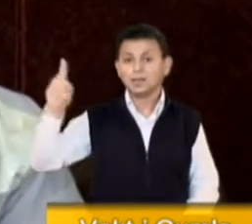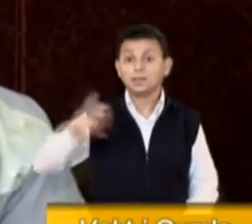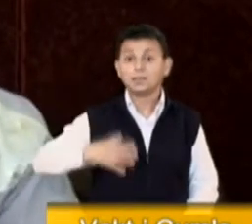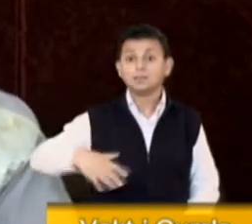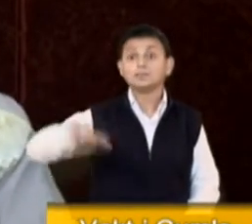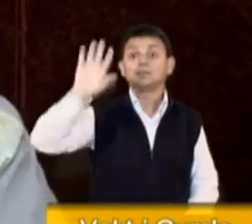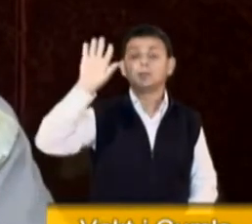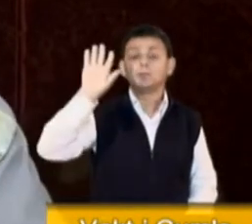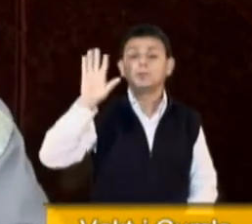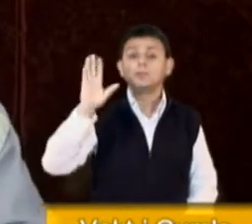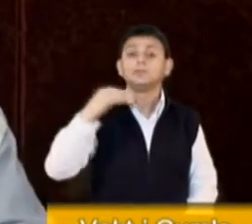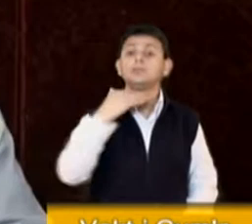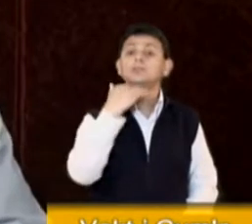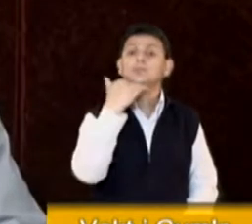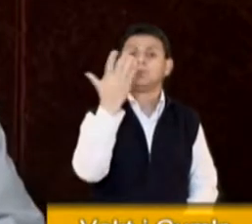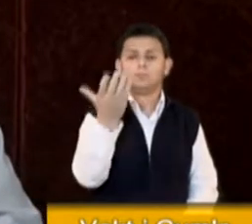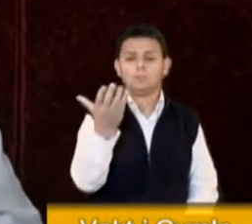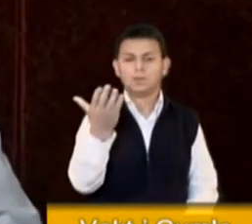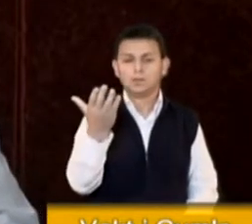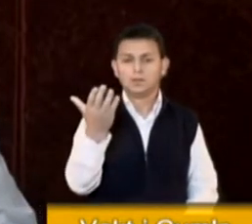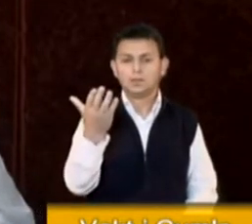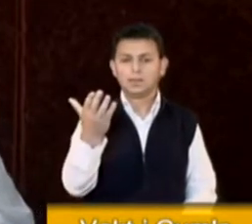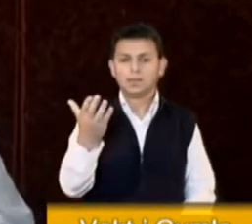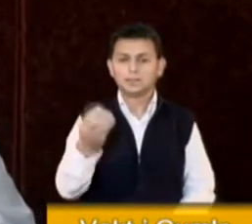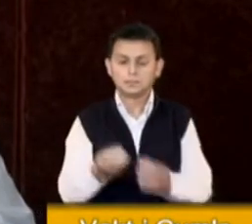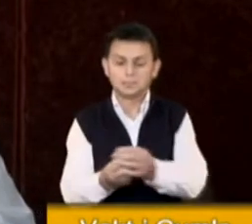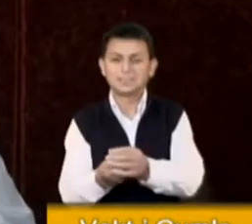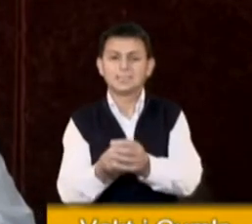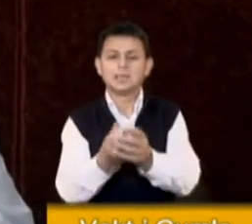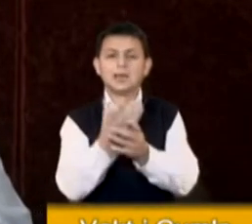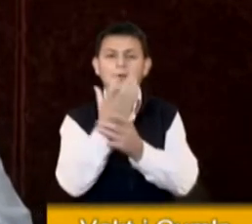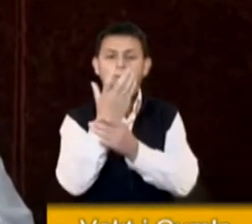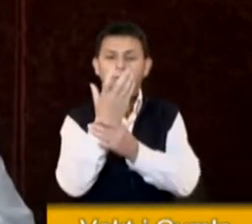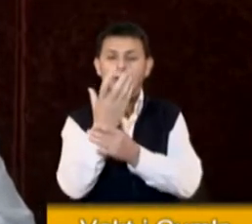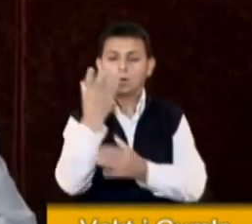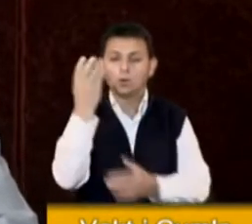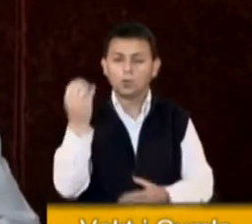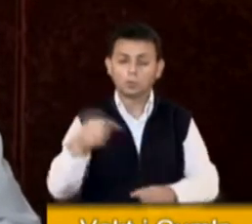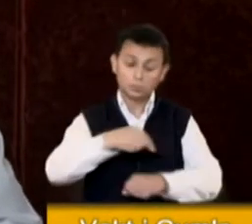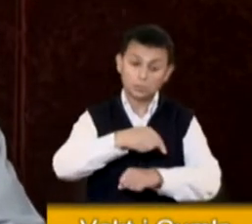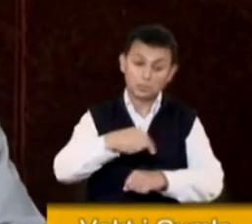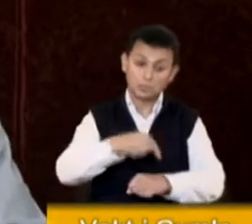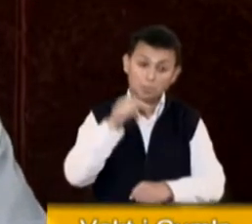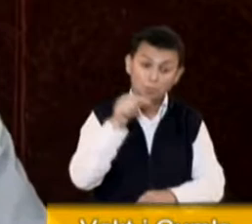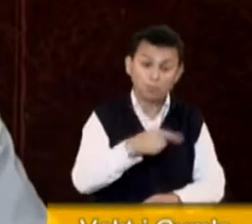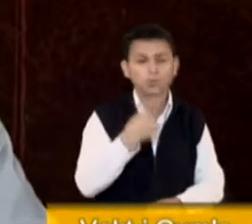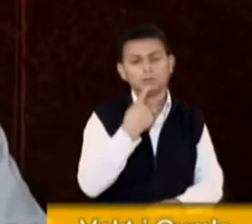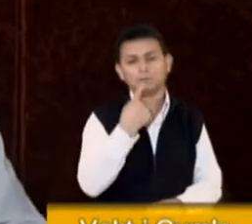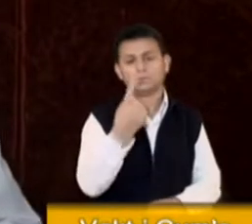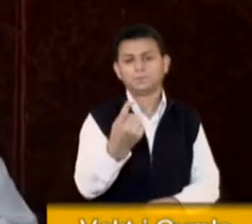olmaz. Kerimesine Efendimiz Aleyhisselam sabaha erdiğinde böyle demesini tavsiye